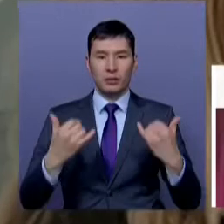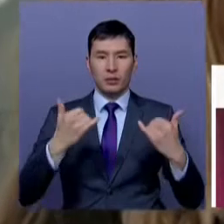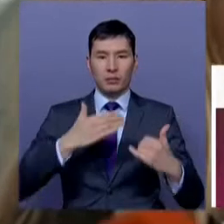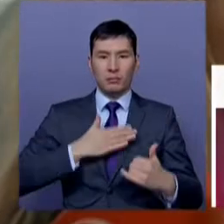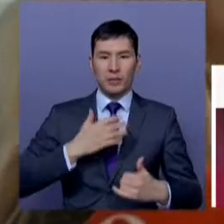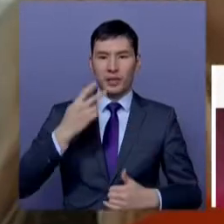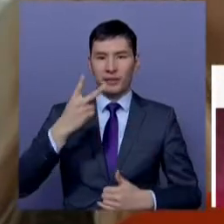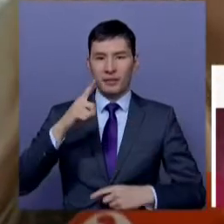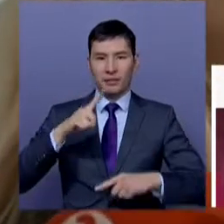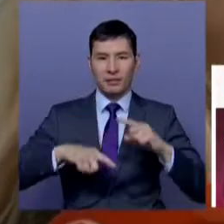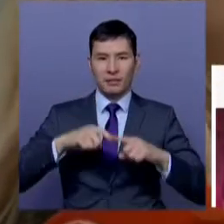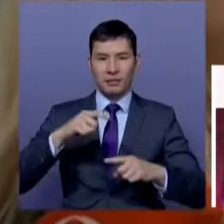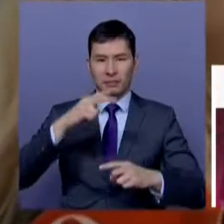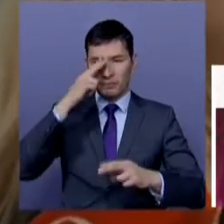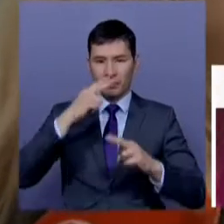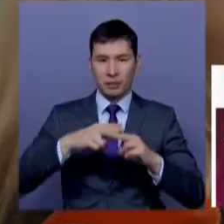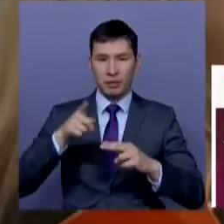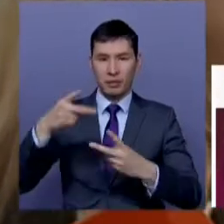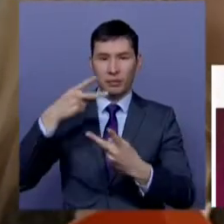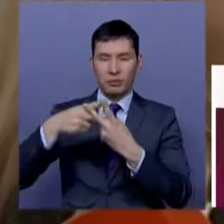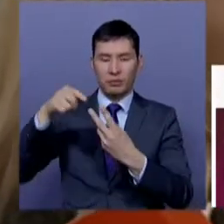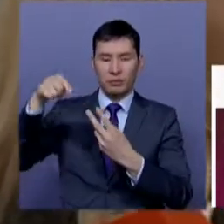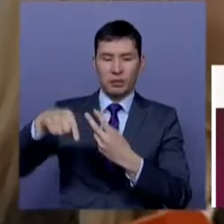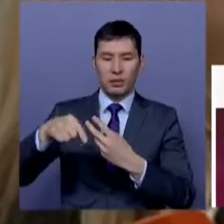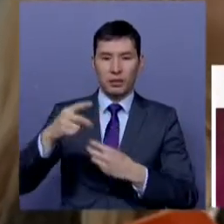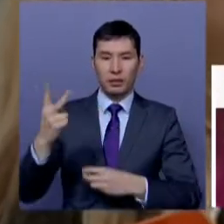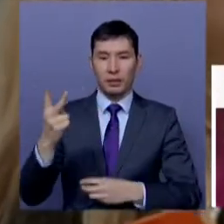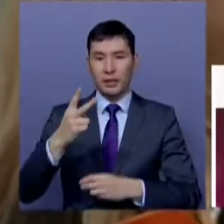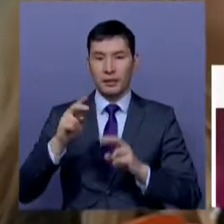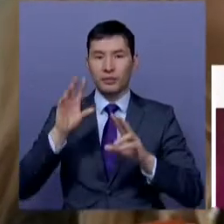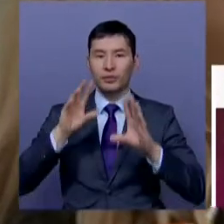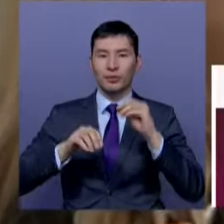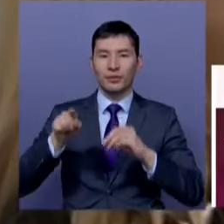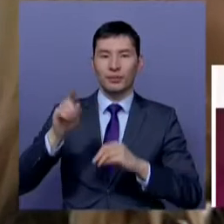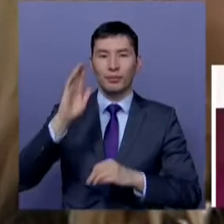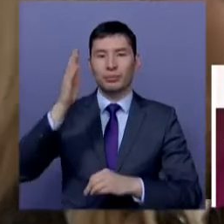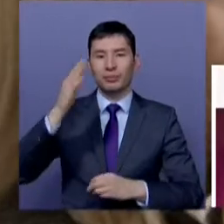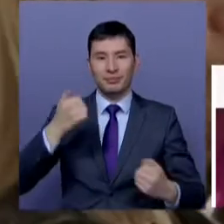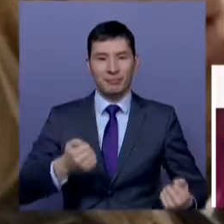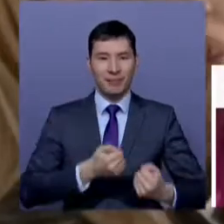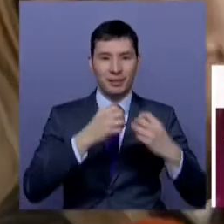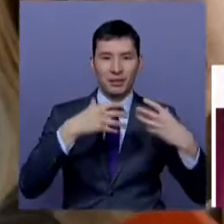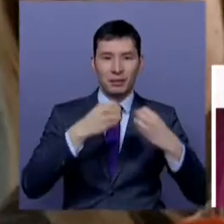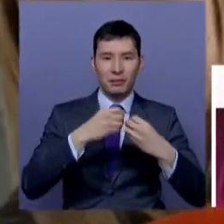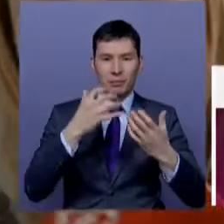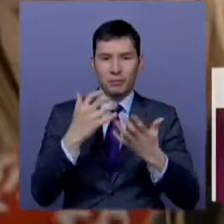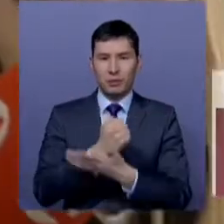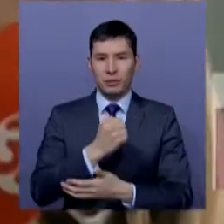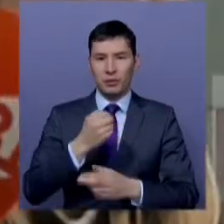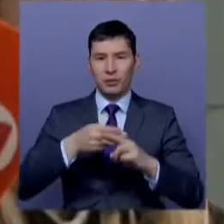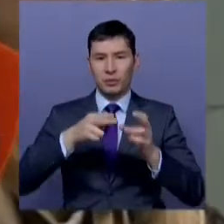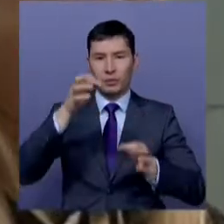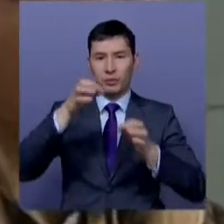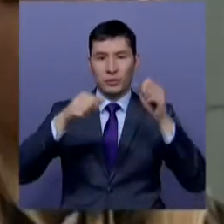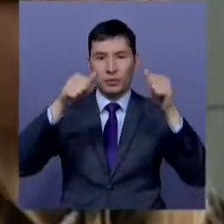темір тордың арғы жағында отыр. Олар бір үйдің арқа сүйер азаматтары. Біз бұл іске шағым түсіретін боламыз. Соттың шығарған